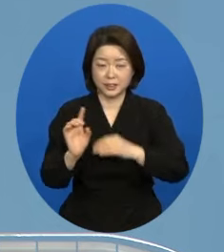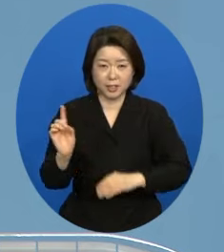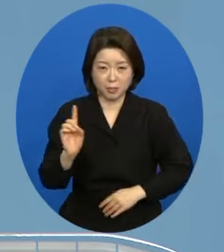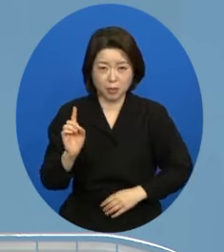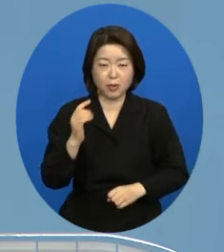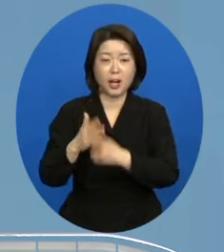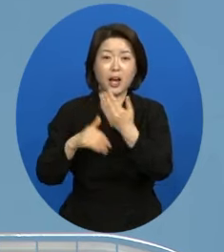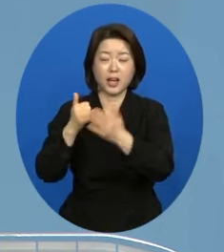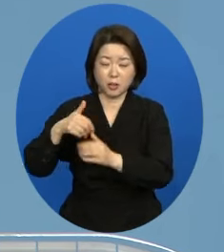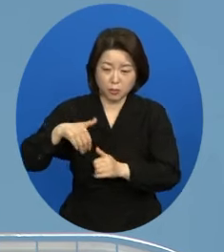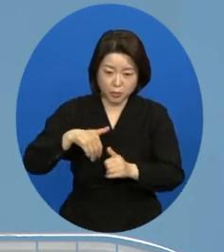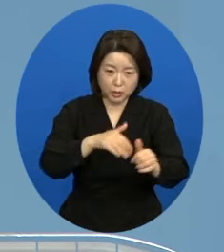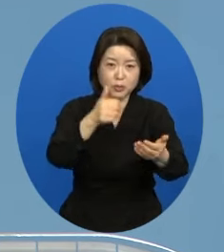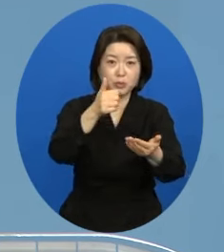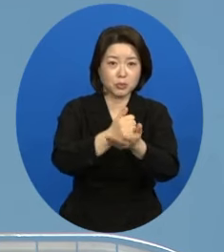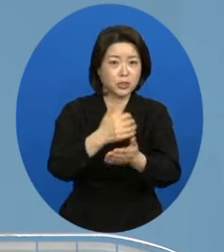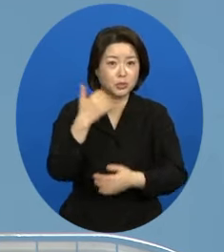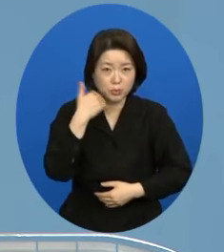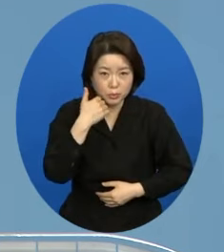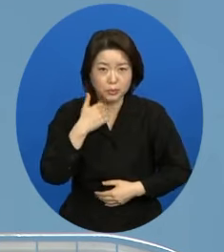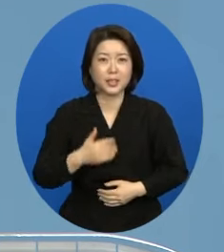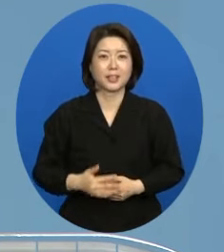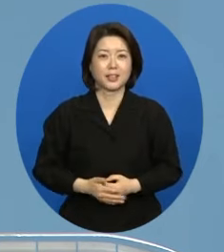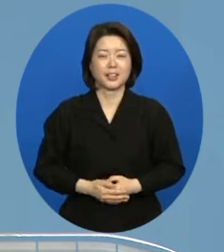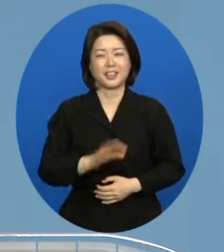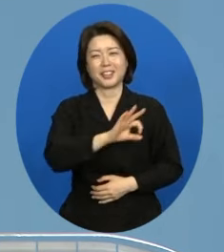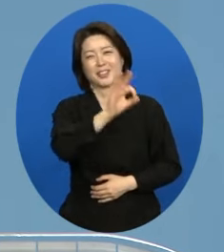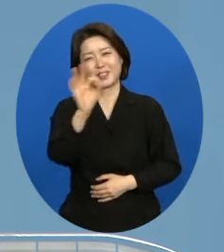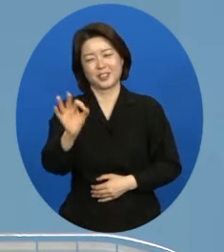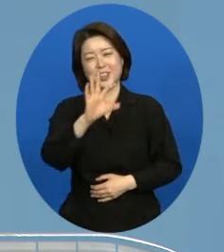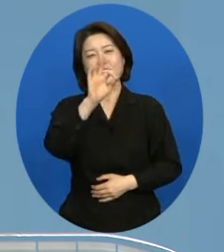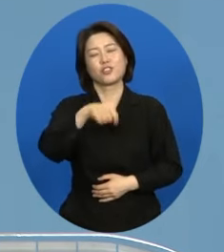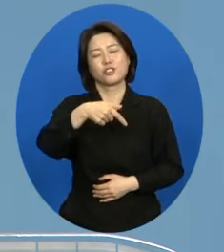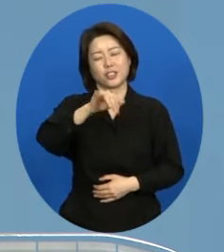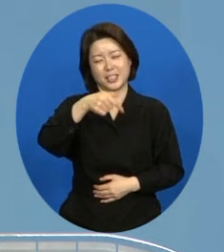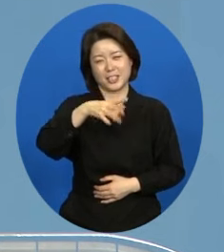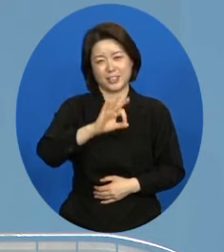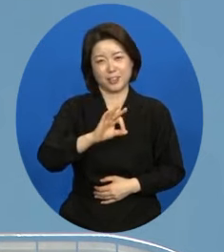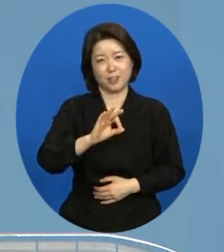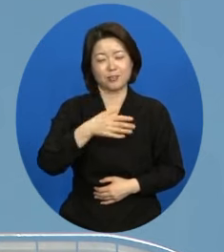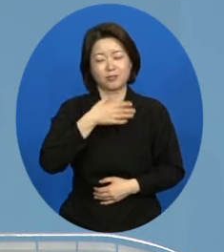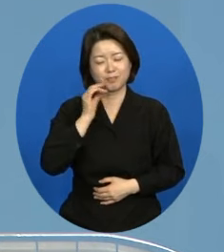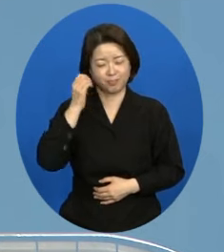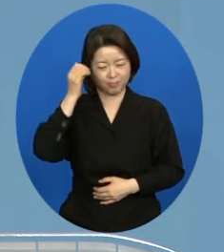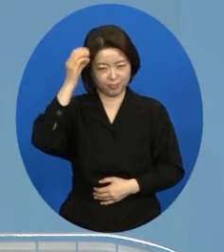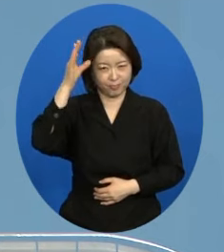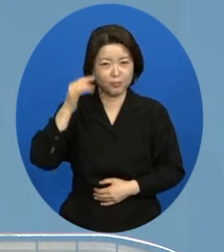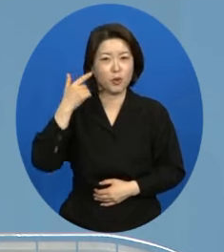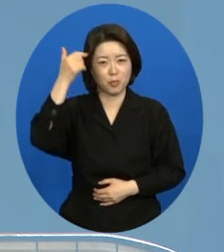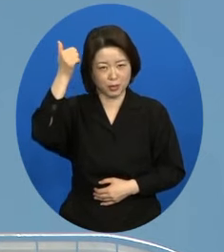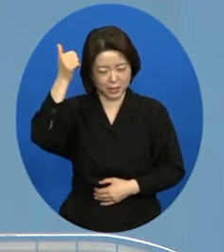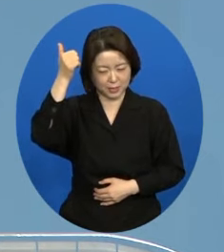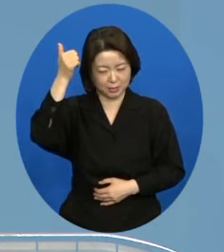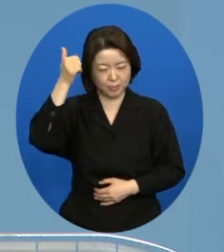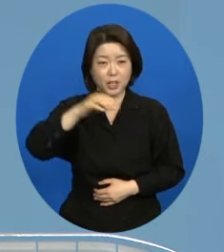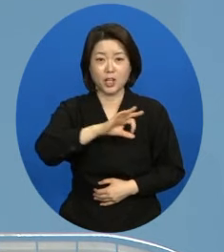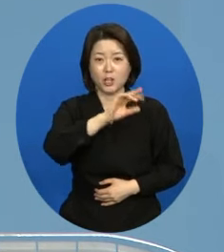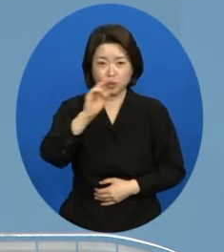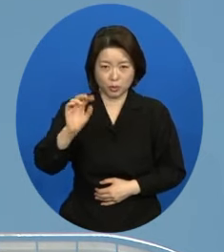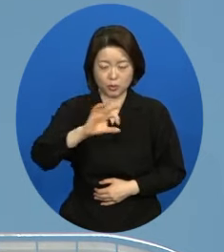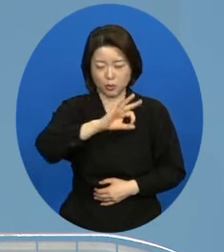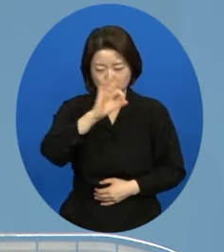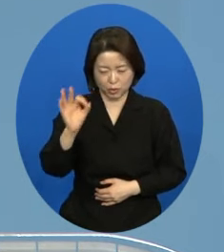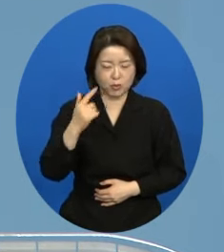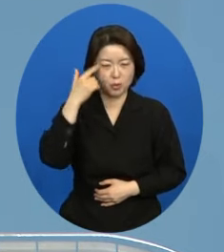하나님께서 보내 주신 분이 유기성 원로 목사님이 있죠 목사님을 통해서 수류 바벨과 같이 교회가